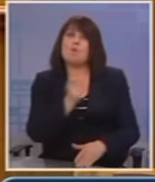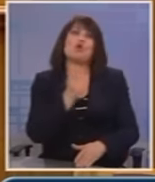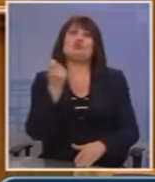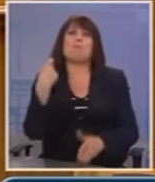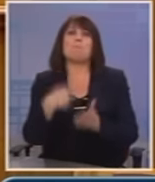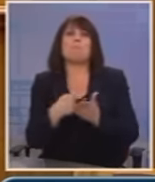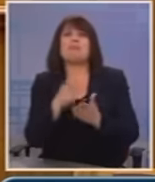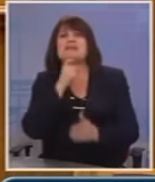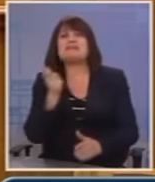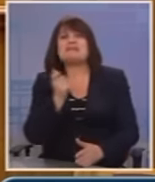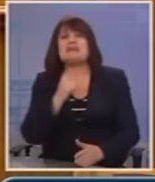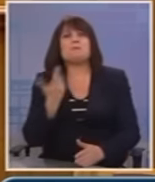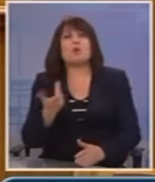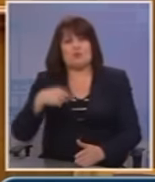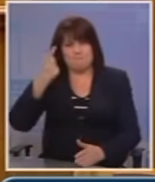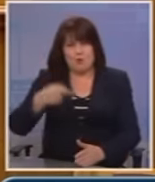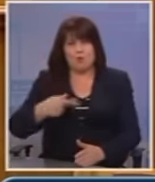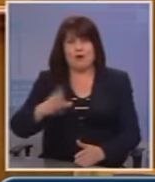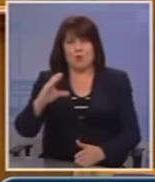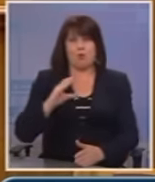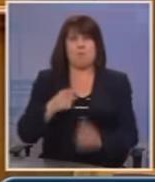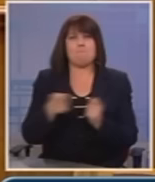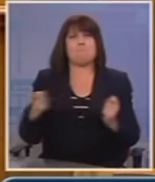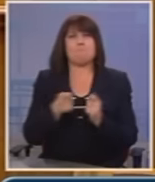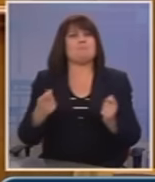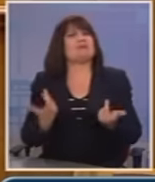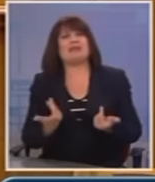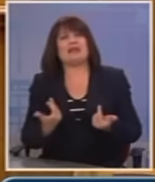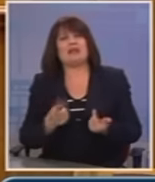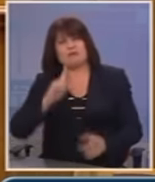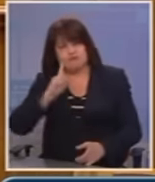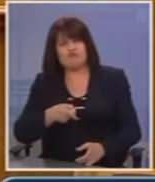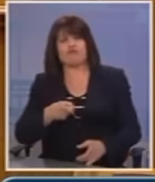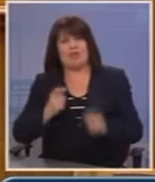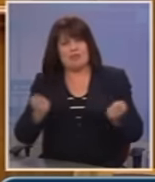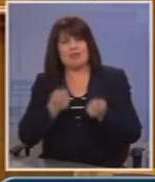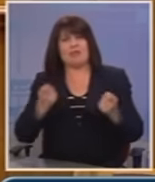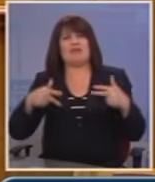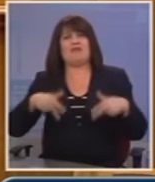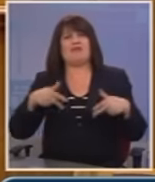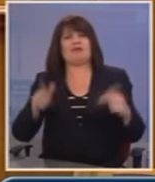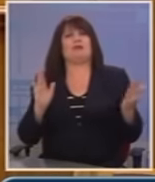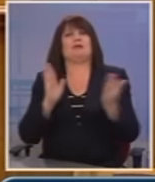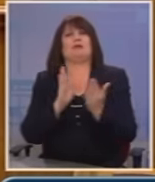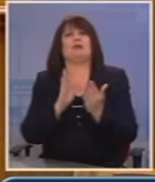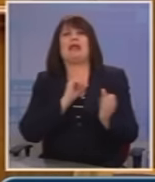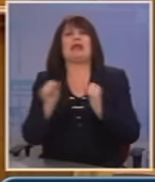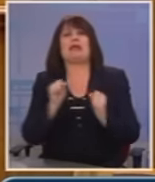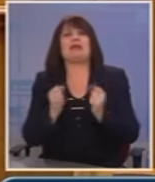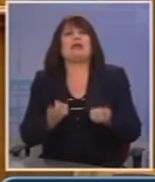και συντάξεις? Ποιο είναι το επόμενο πακέτο μέτρων που θα επιβάλλει η κυβέρνηση για να αντιμετωπίσει την